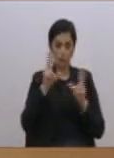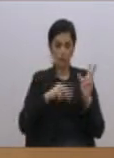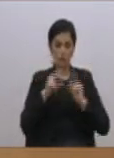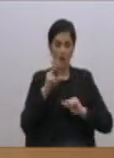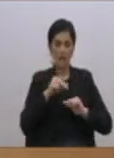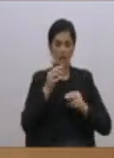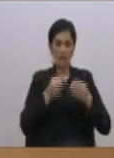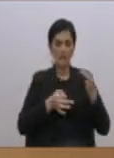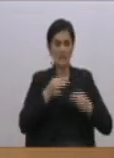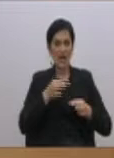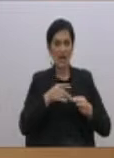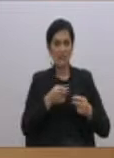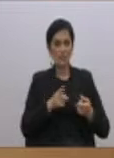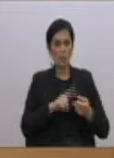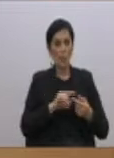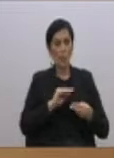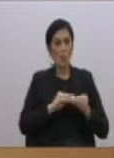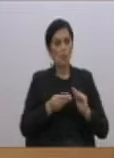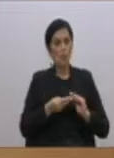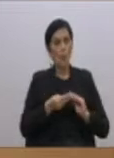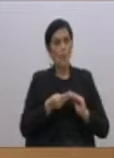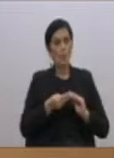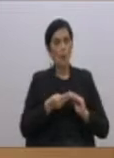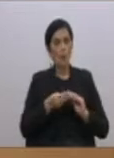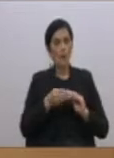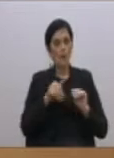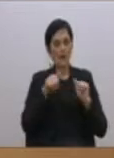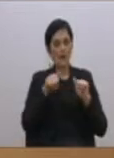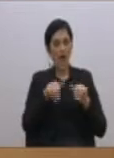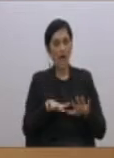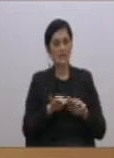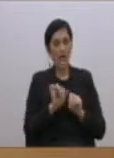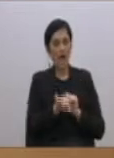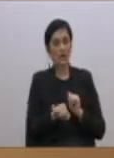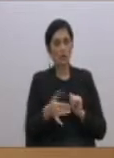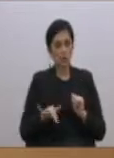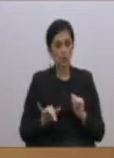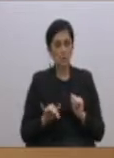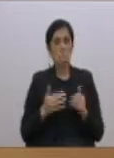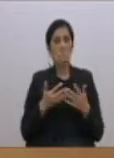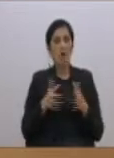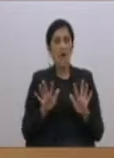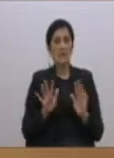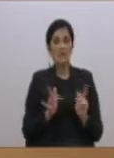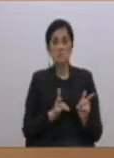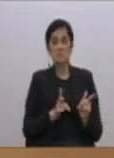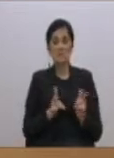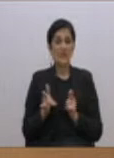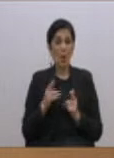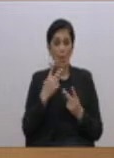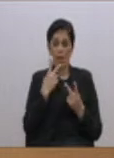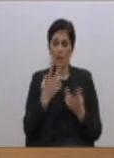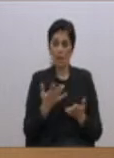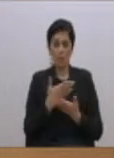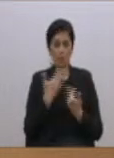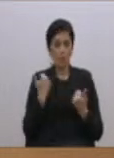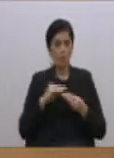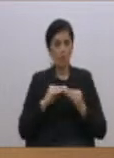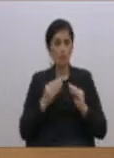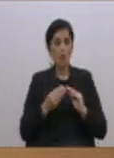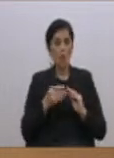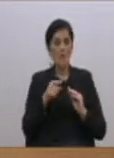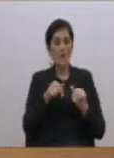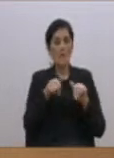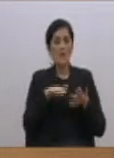სასამართლოსთან დაკავშირებული პრობლემები გადაიჭრა. უფრო მეტიც, მზაობაც კი არ ჩანს ამ პრობლემების გადაჭრის.